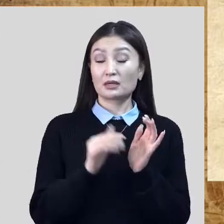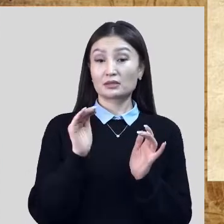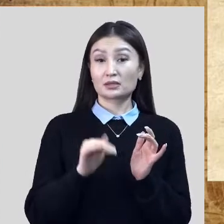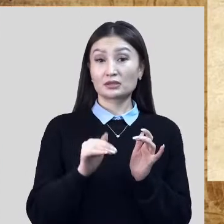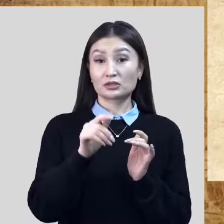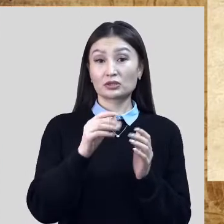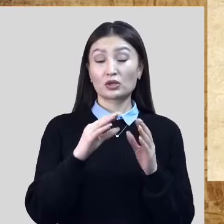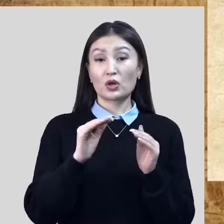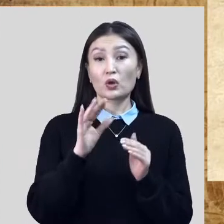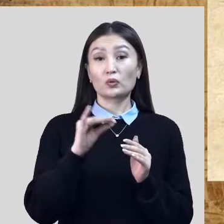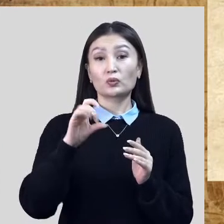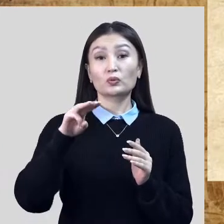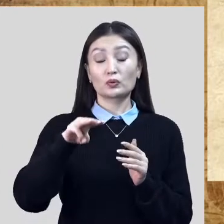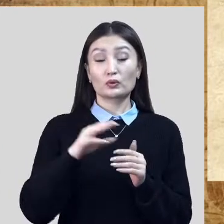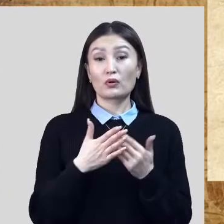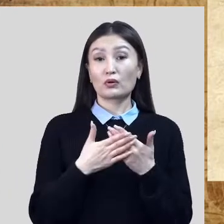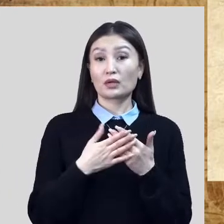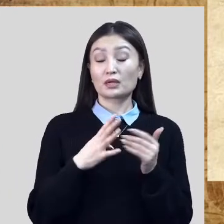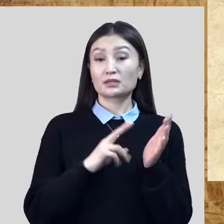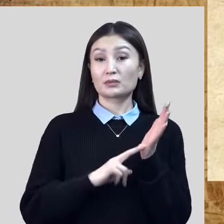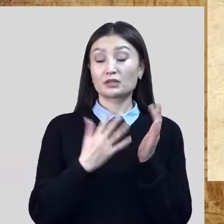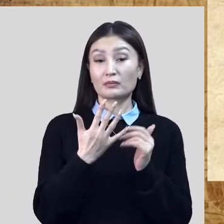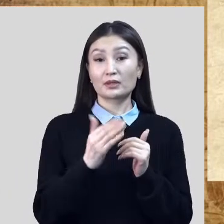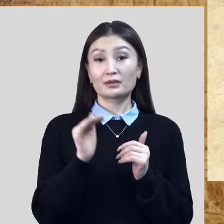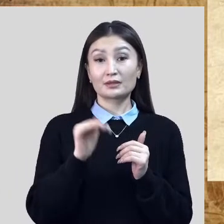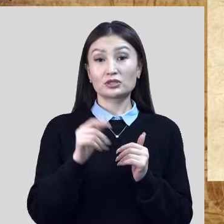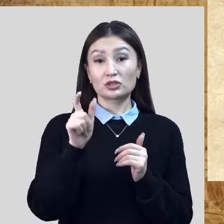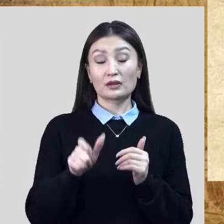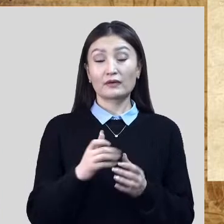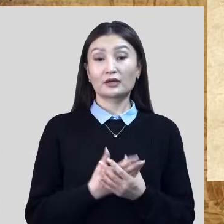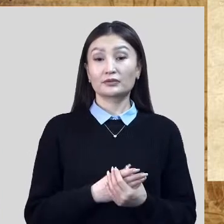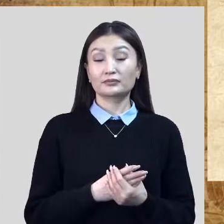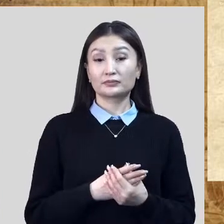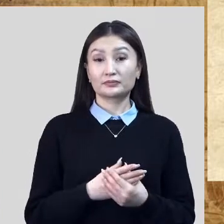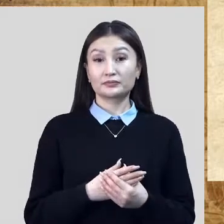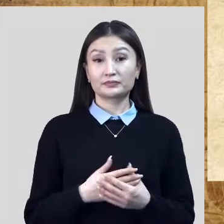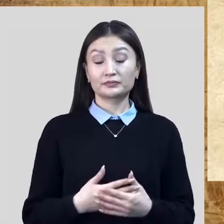15-17 тысяч юрт, около 75 тысяч человек.